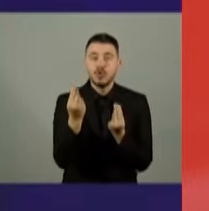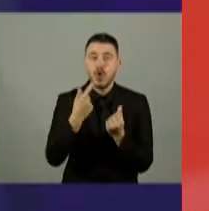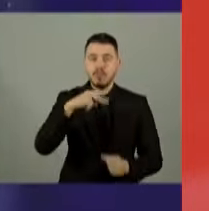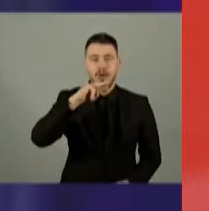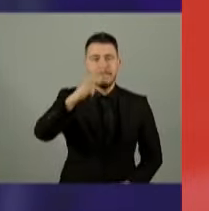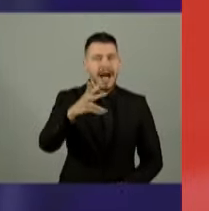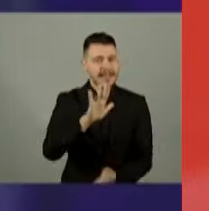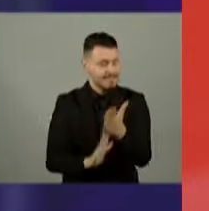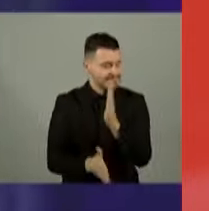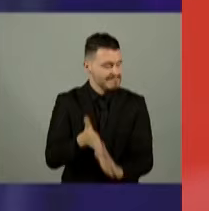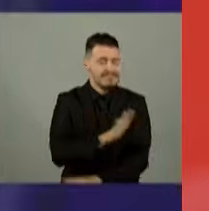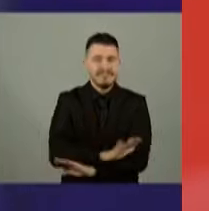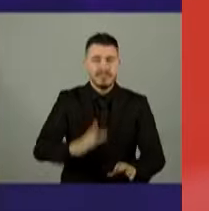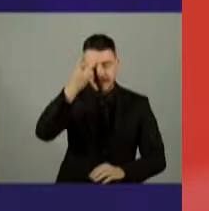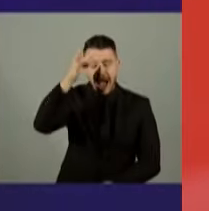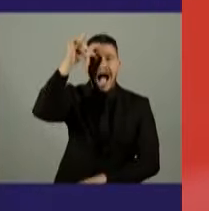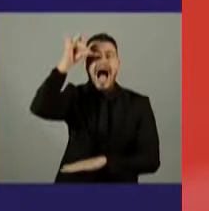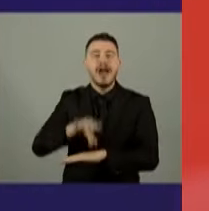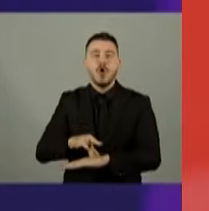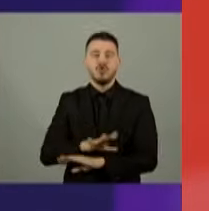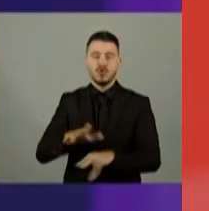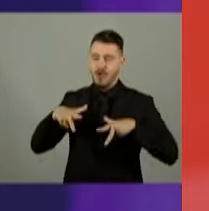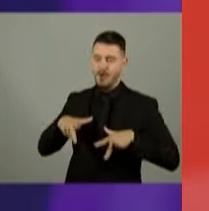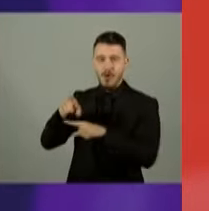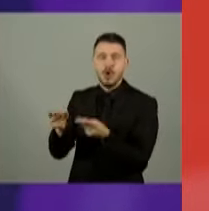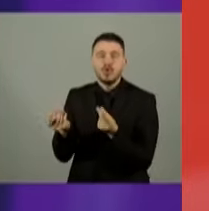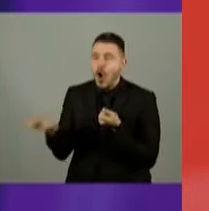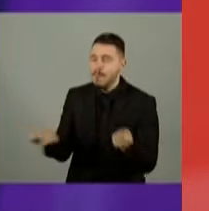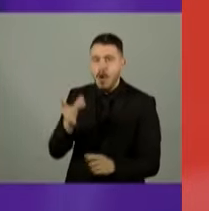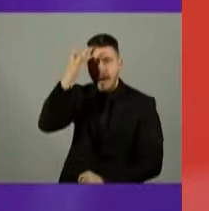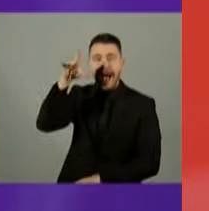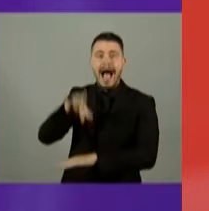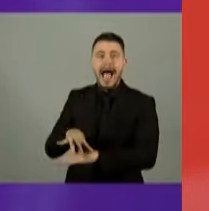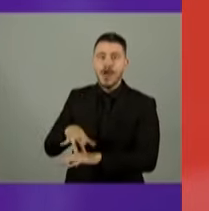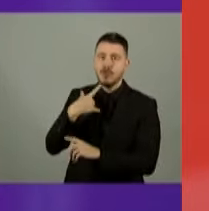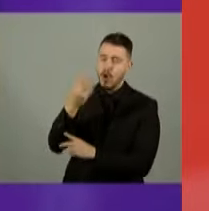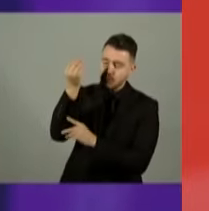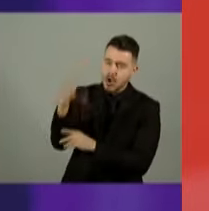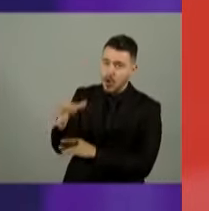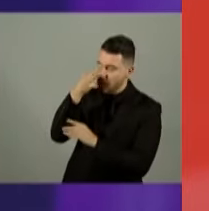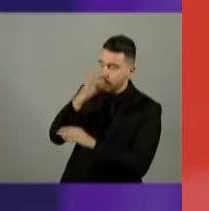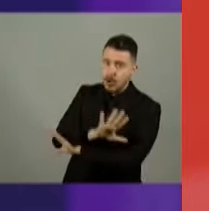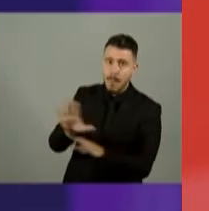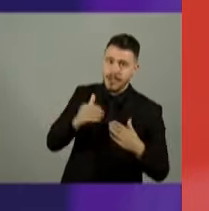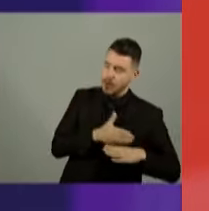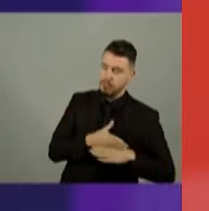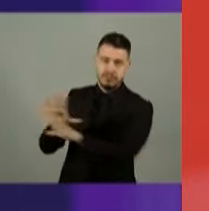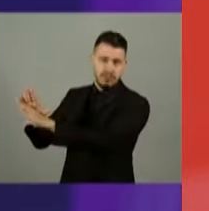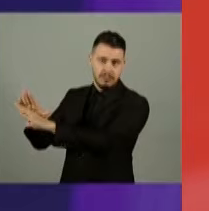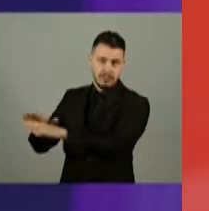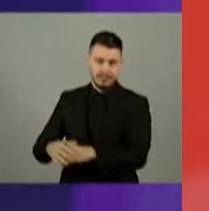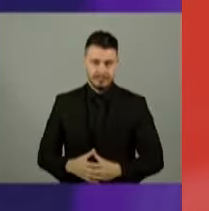φτάσει. Και νομίζω ότι γι' αυτό το λόγο θα επιδιώξει ένα debate, γιατί θεωρεί ότι η εμφάνισή του είναι ένα μεγάλο